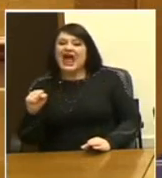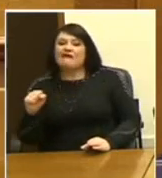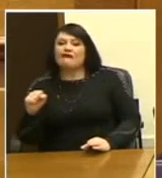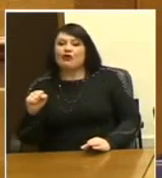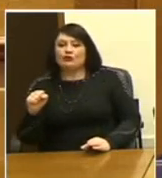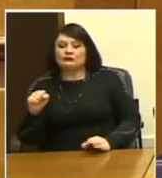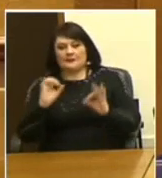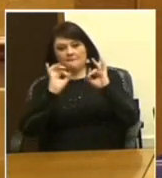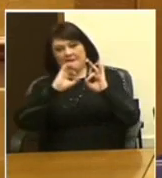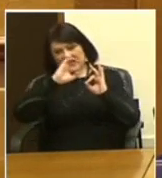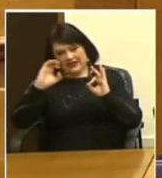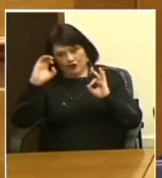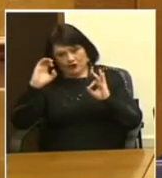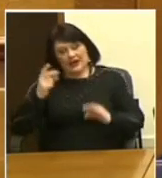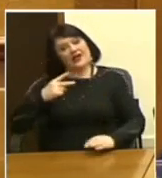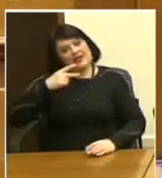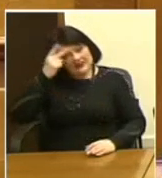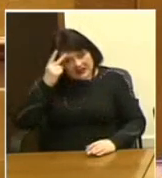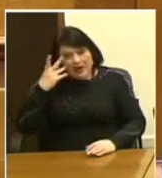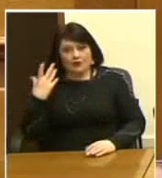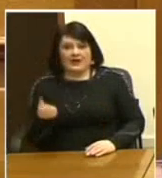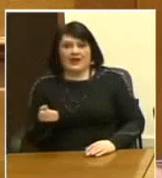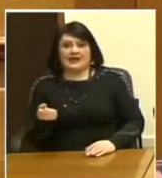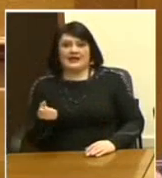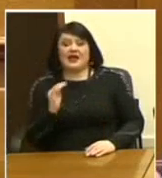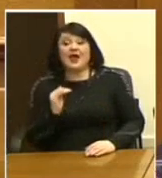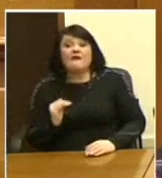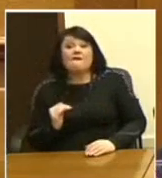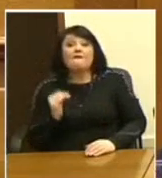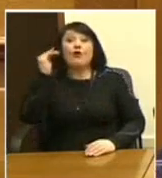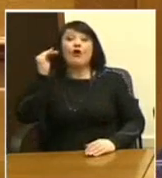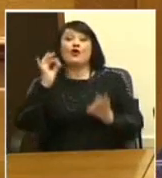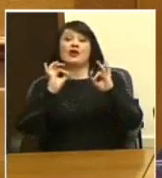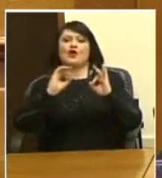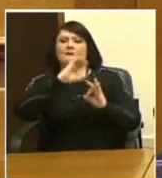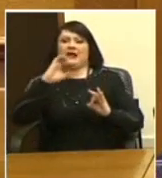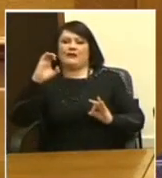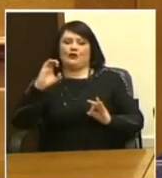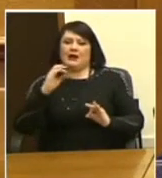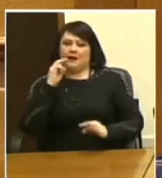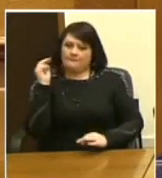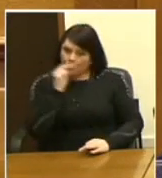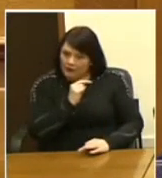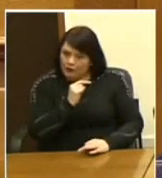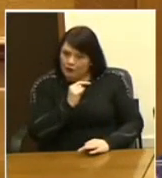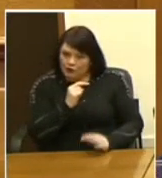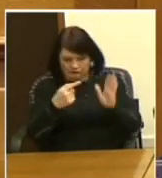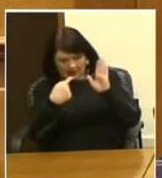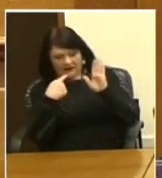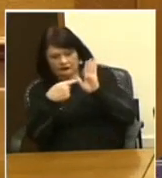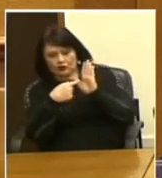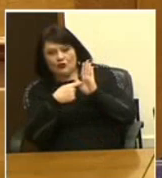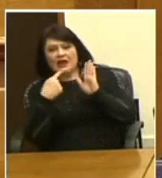δικαίωμα μου δίνει συμφωνία, ως τον Βόρειο Μακεδόνα Πρωθυπουργό, γιατί και αυτό το δικαίωμα μου δίνει συμφωνία, αλλά